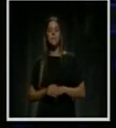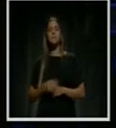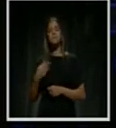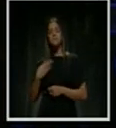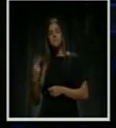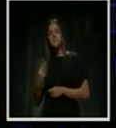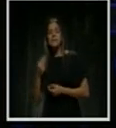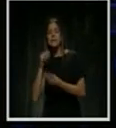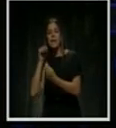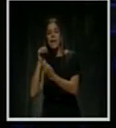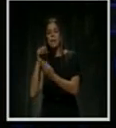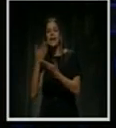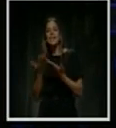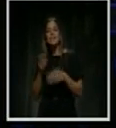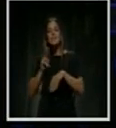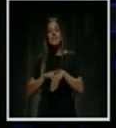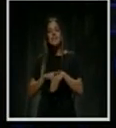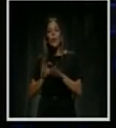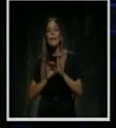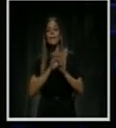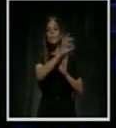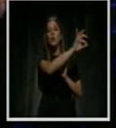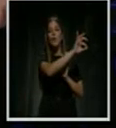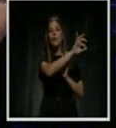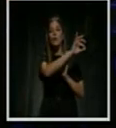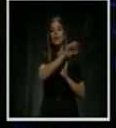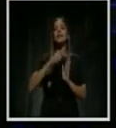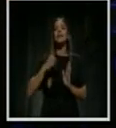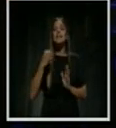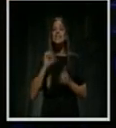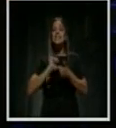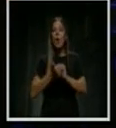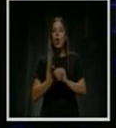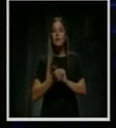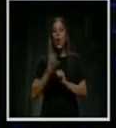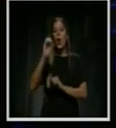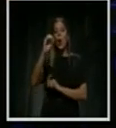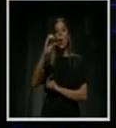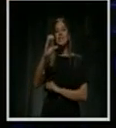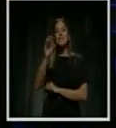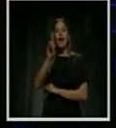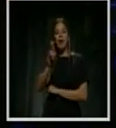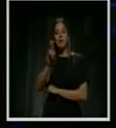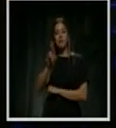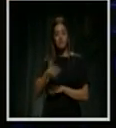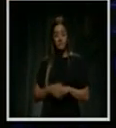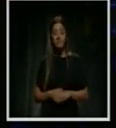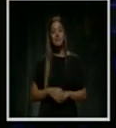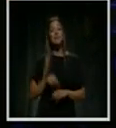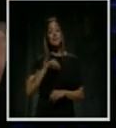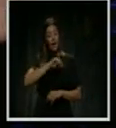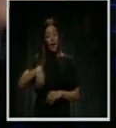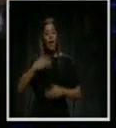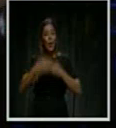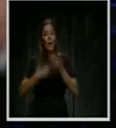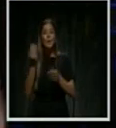insaħħu s-settur sportiv li jimmili ta' fih dak tal-OCR. Hemmhekk dik id-diskussjoni tant importanti ta' kif aħna ħanibqgħu ninvestu